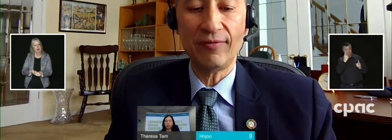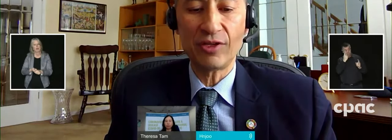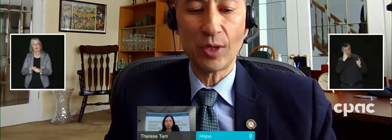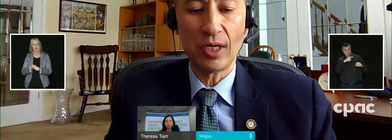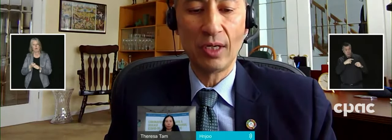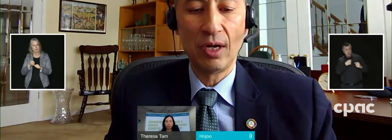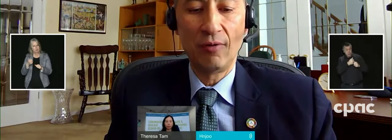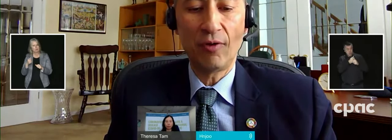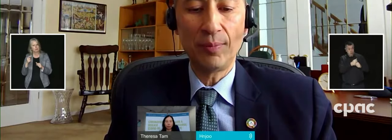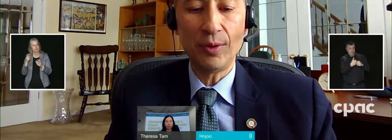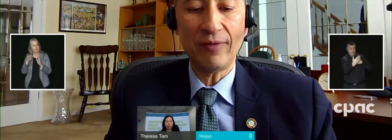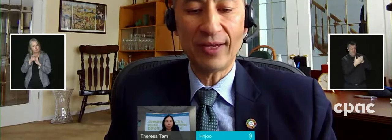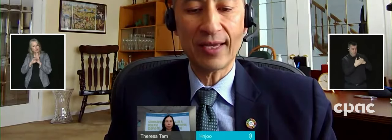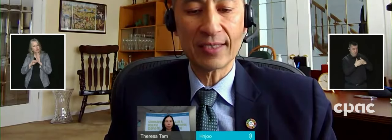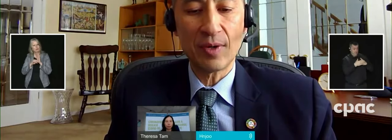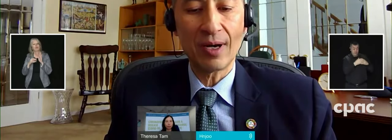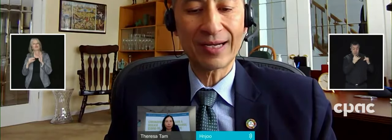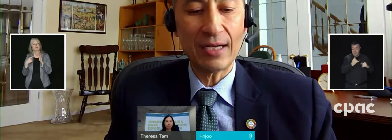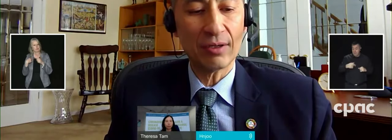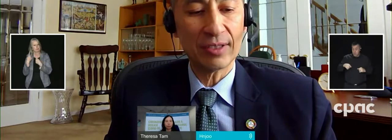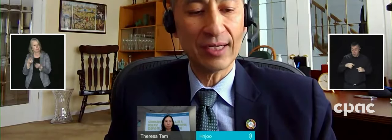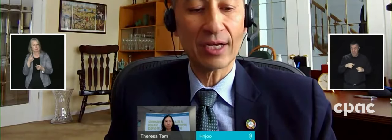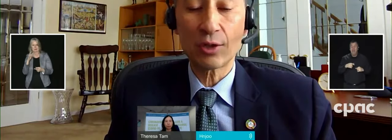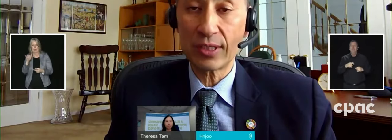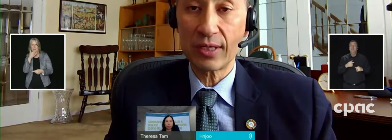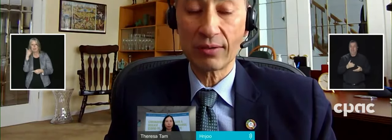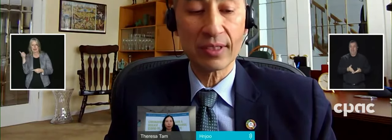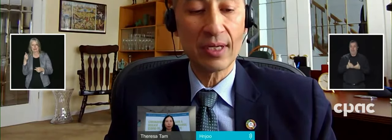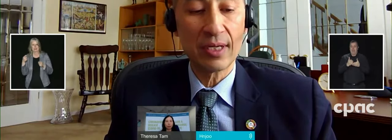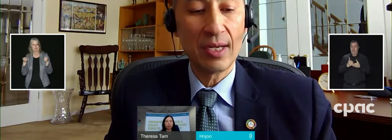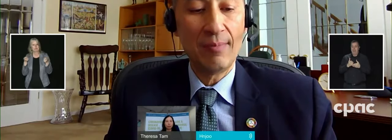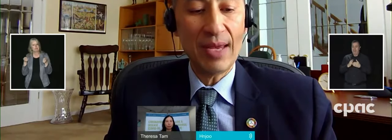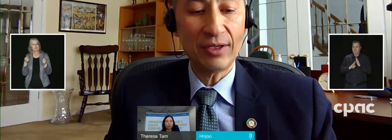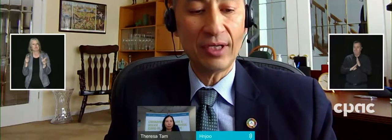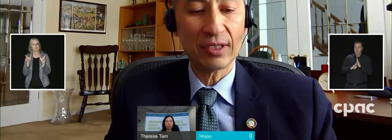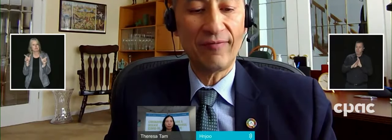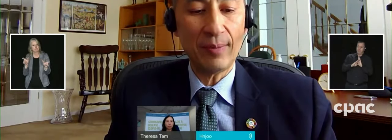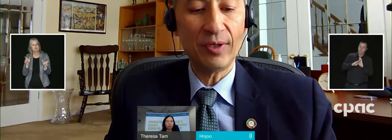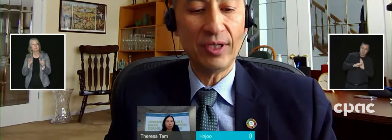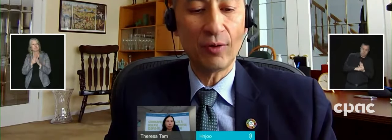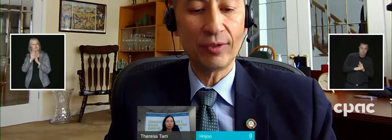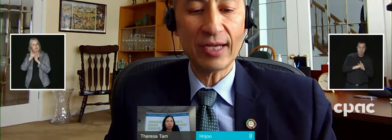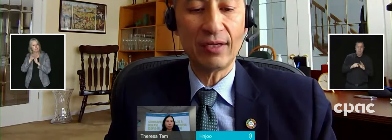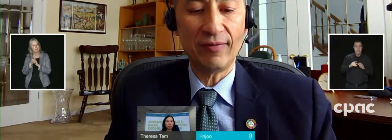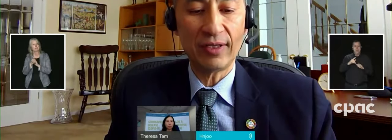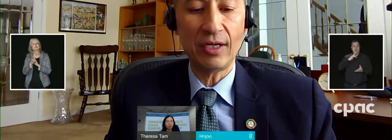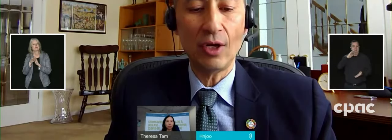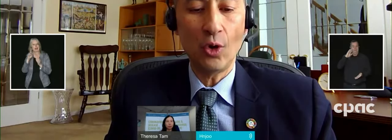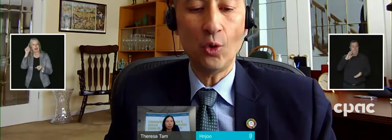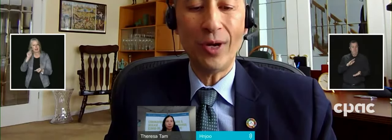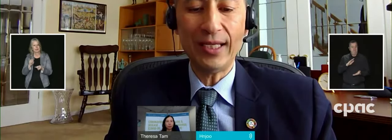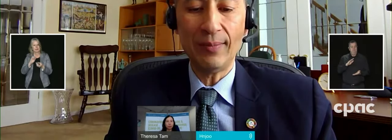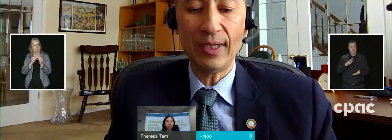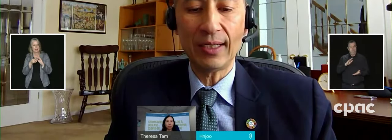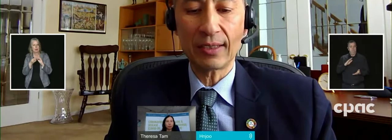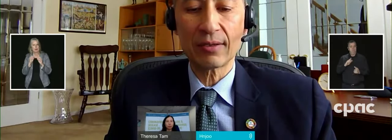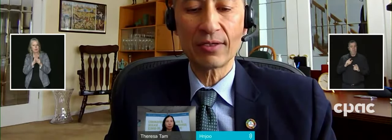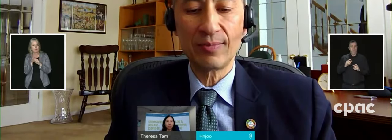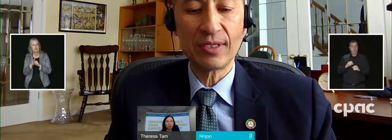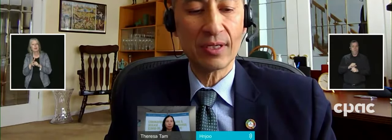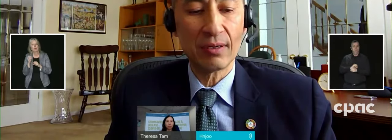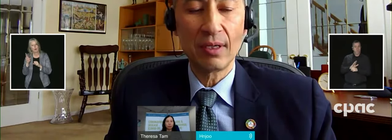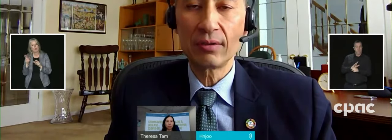pratiques individuelles vont plus efficacement ralentir la croissance, maintenir de faibles niveaux d'activité ou éliminer